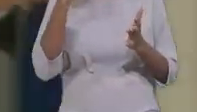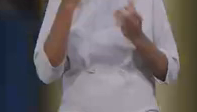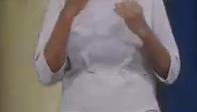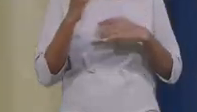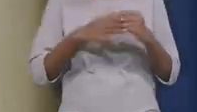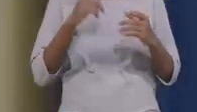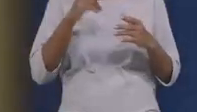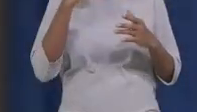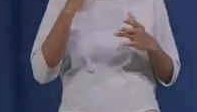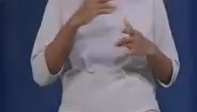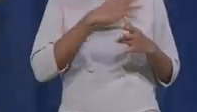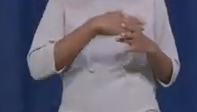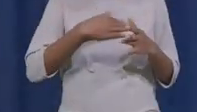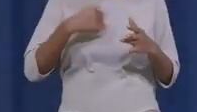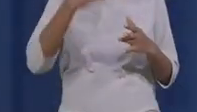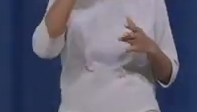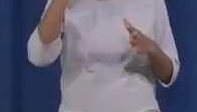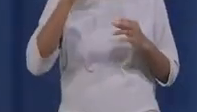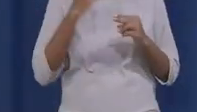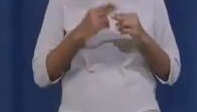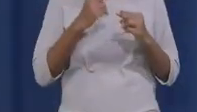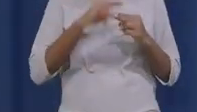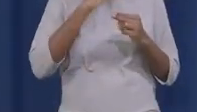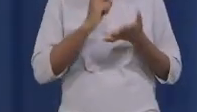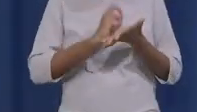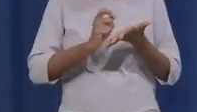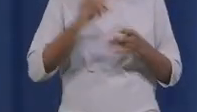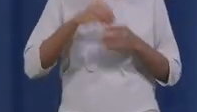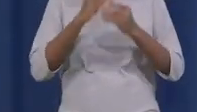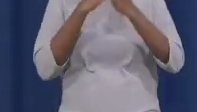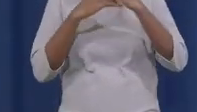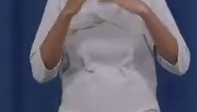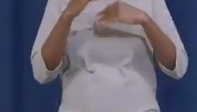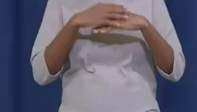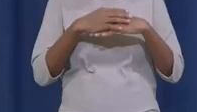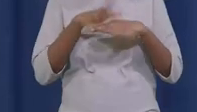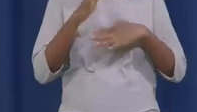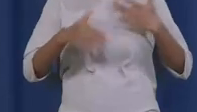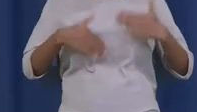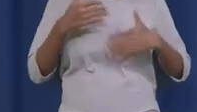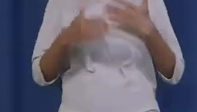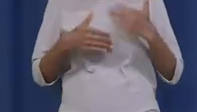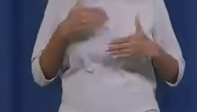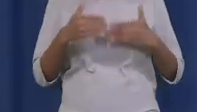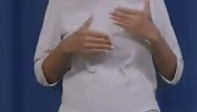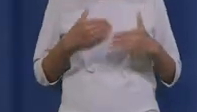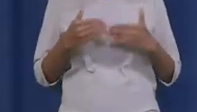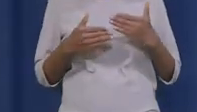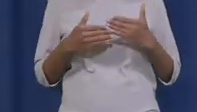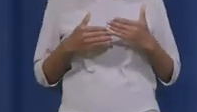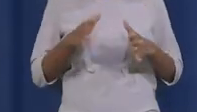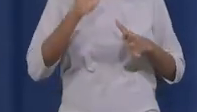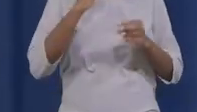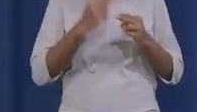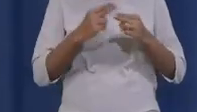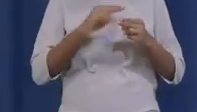Est-ce qu'il voit plus que tu ne vois? Parce que ton nom est écrit au ciel. Tu te réjouis. Il